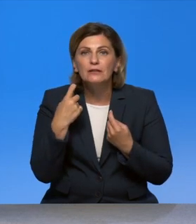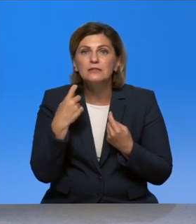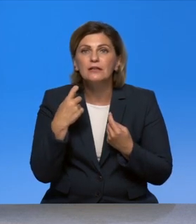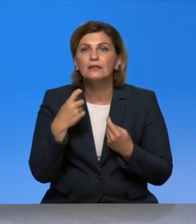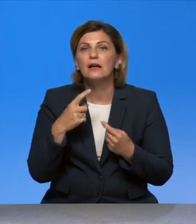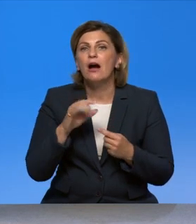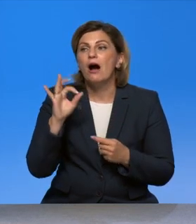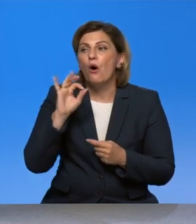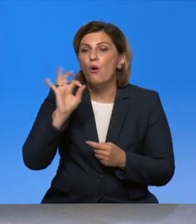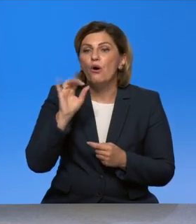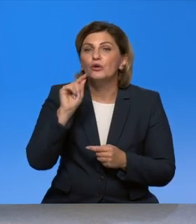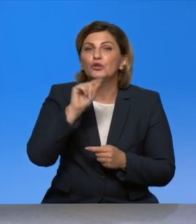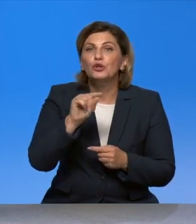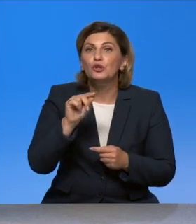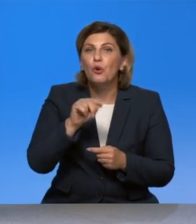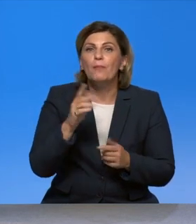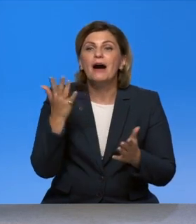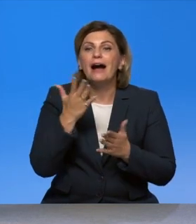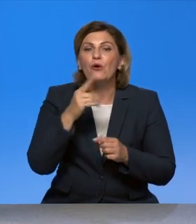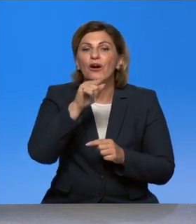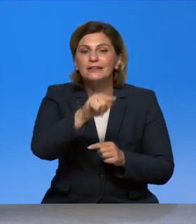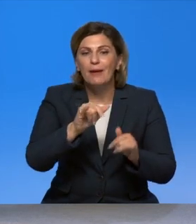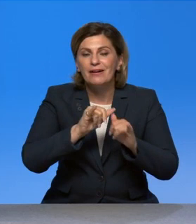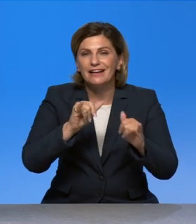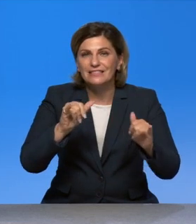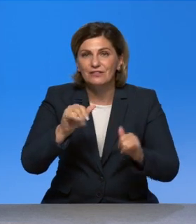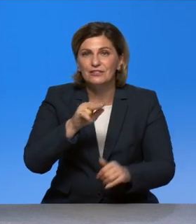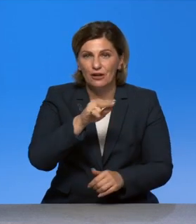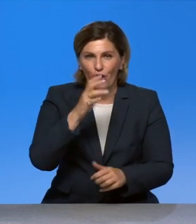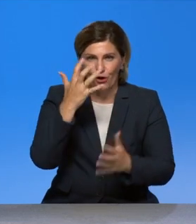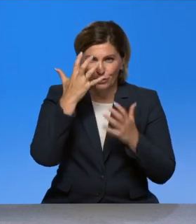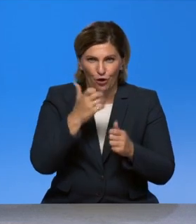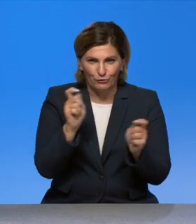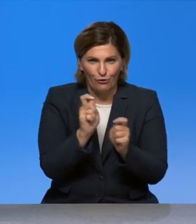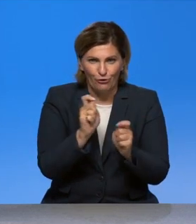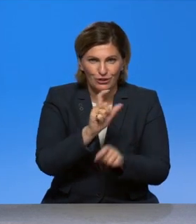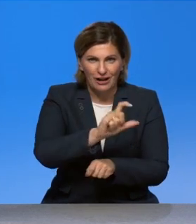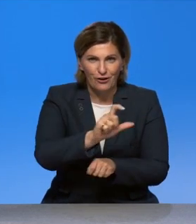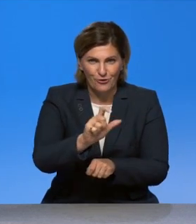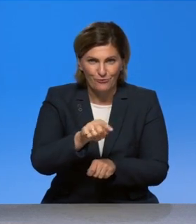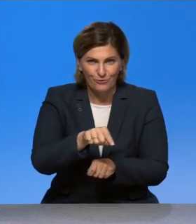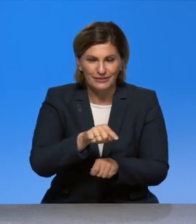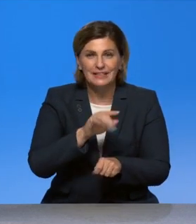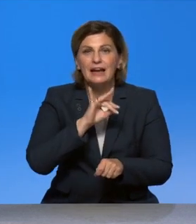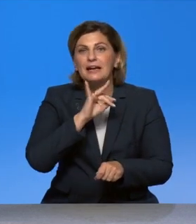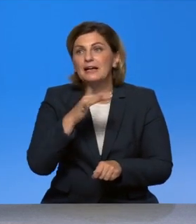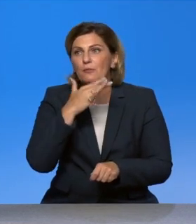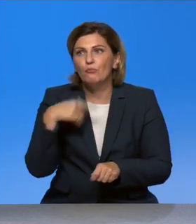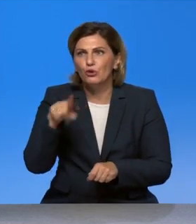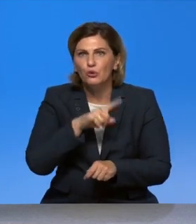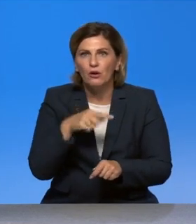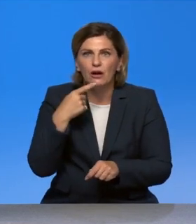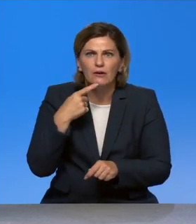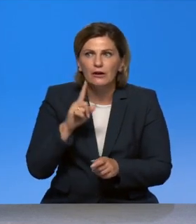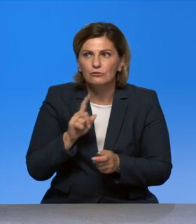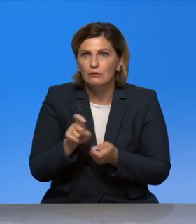во-первых, о том, на каком этапе развития находятся папуасы и темнокожие люди. Мало того, выдвигались теории, абсолютно необоснованные, о том, что